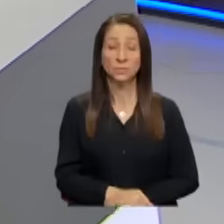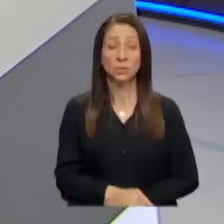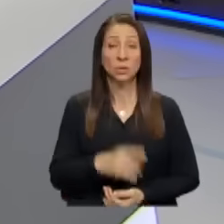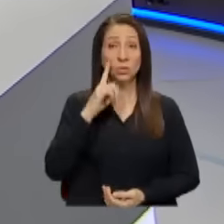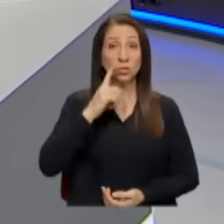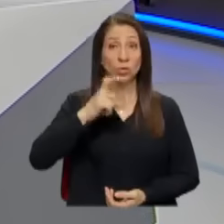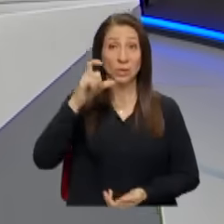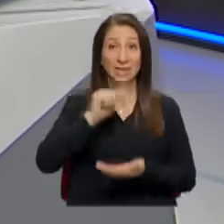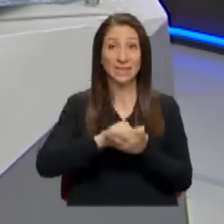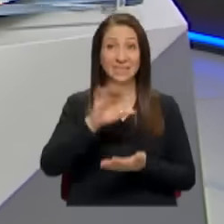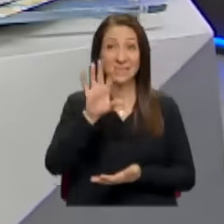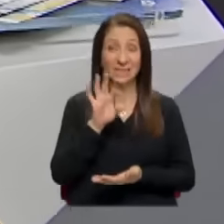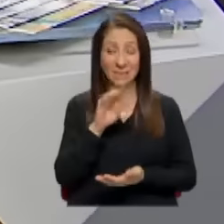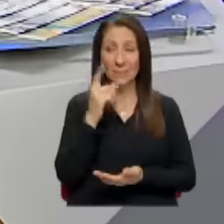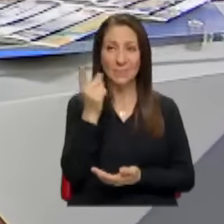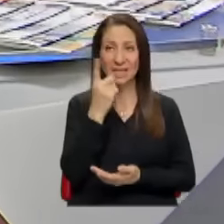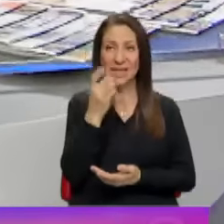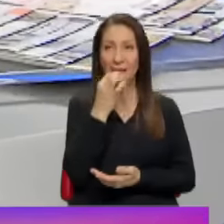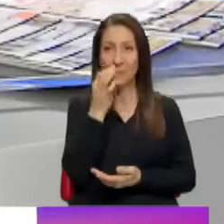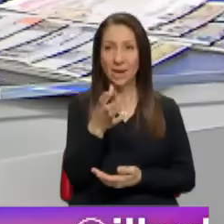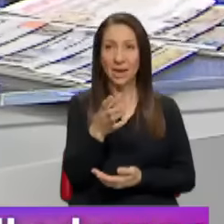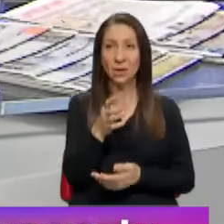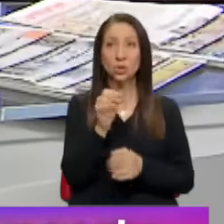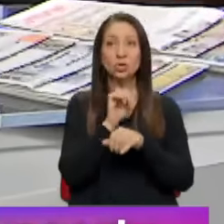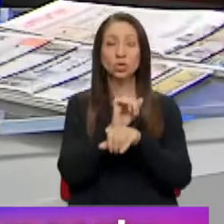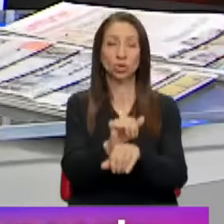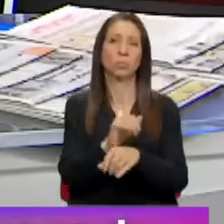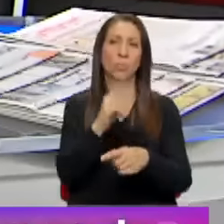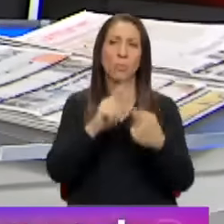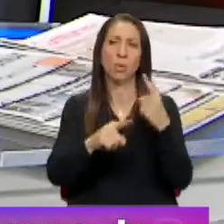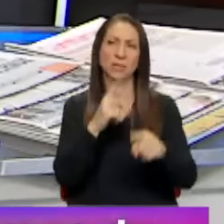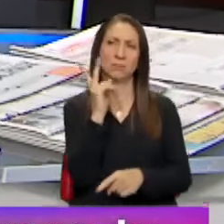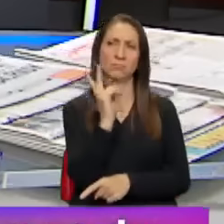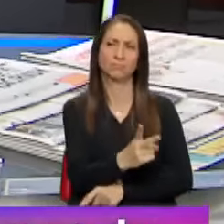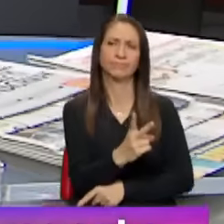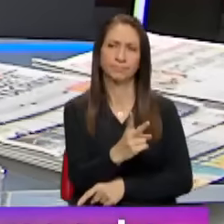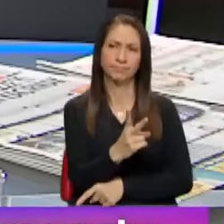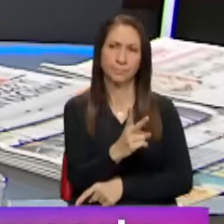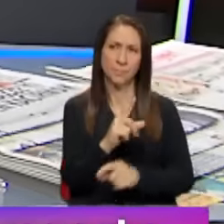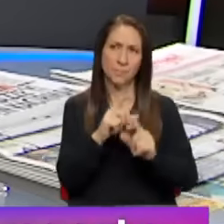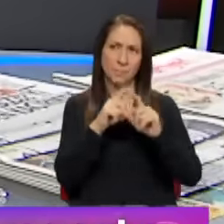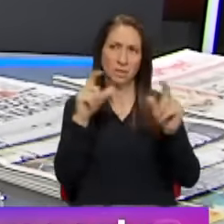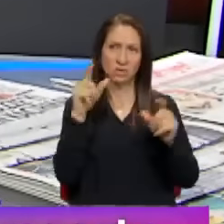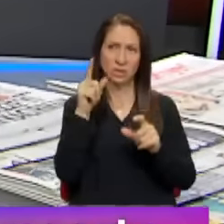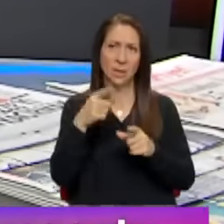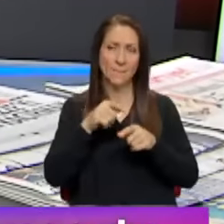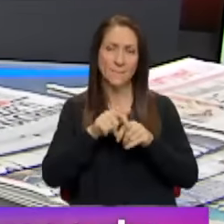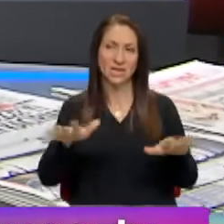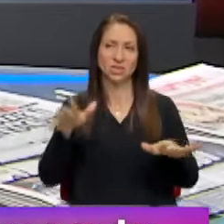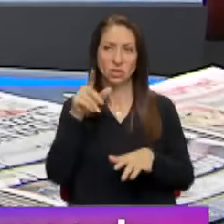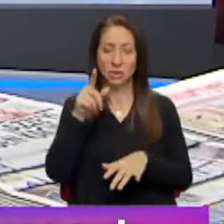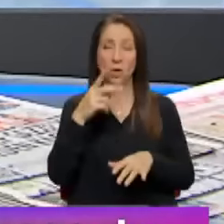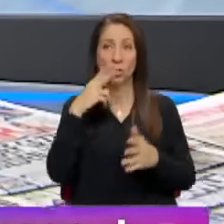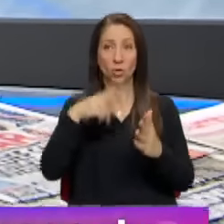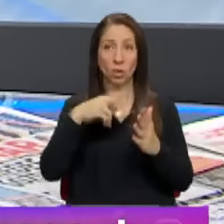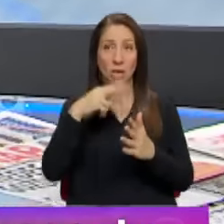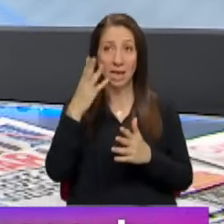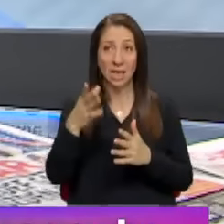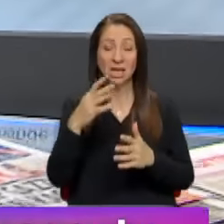Cumhuriyet Gazetesi'nden seçtiğimiz bir diğer haber, tutuklama siyasi başlığıyla paylaşıldı